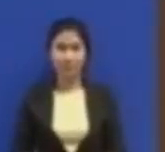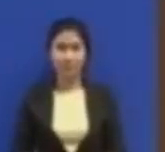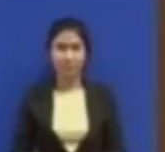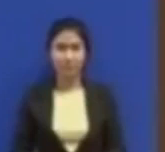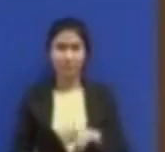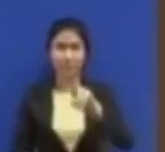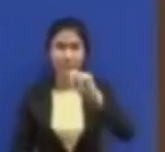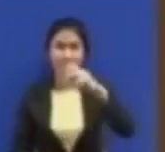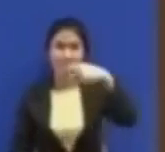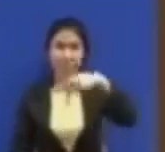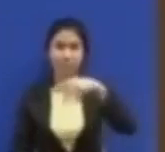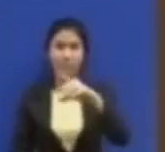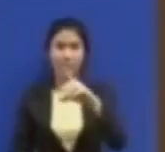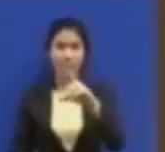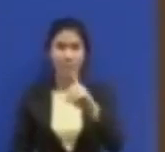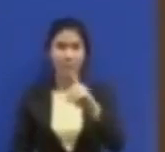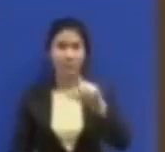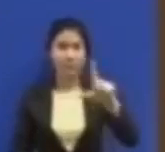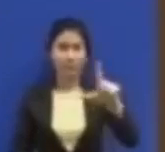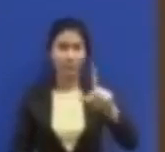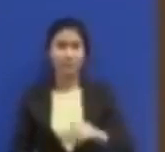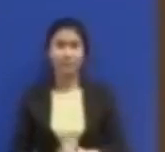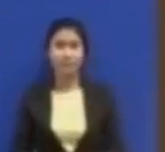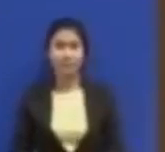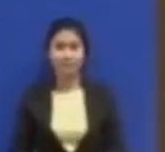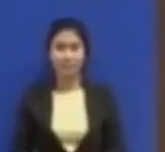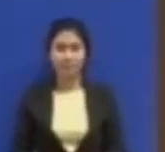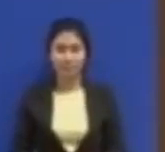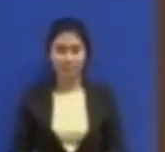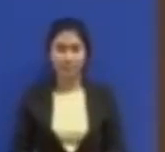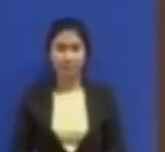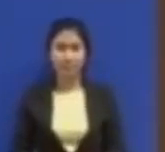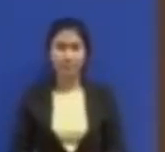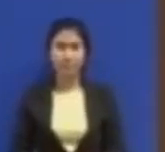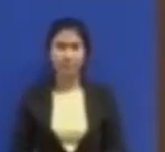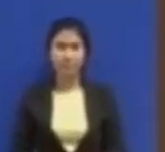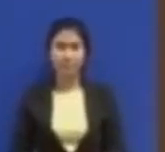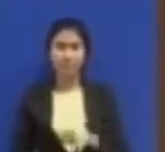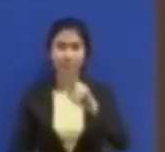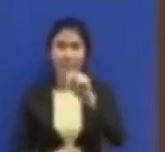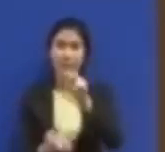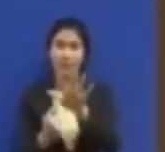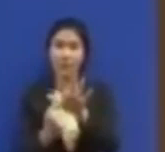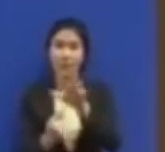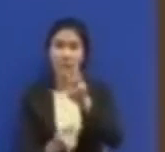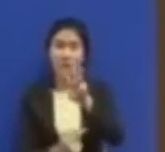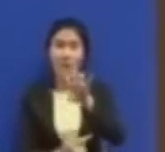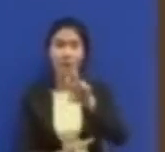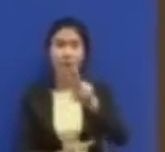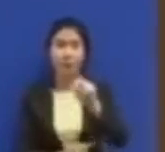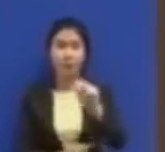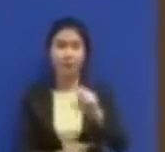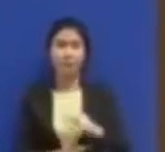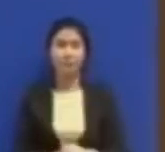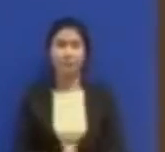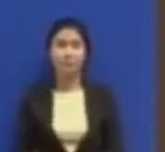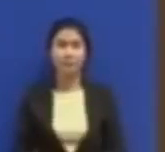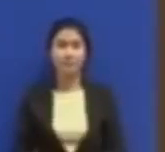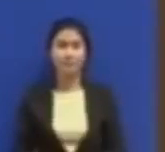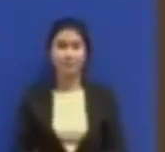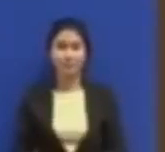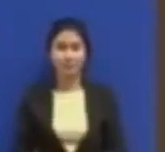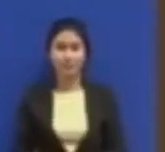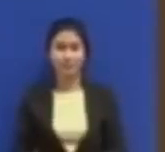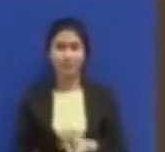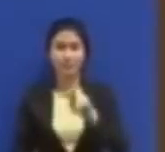ลอินทปัญญา85พลเอกนาวินดำริการ86นายนิ